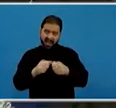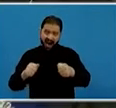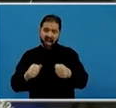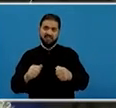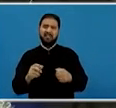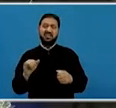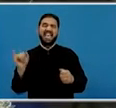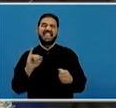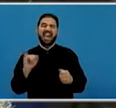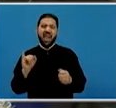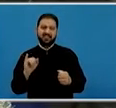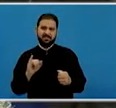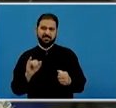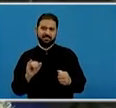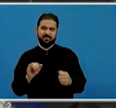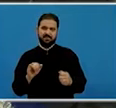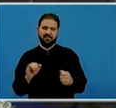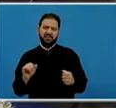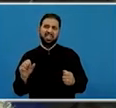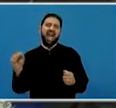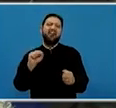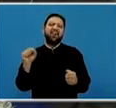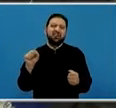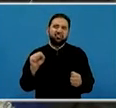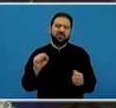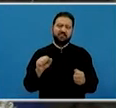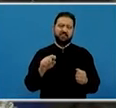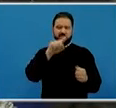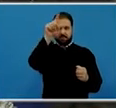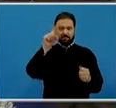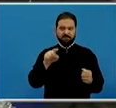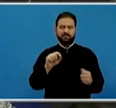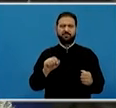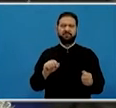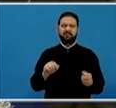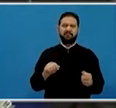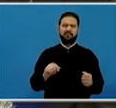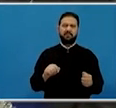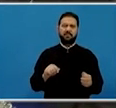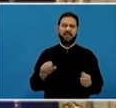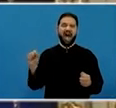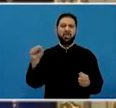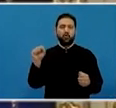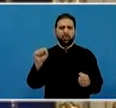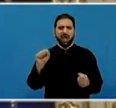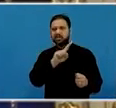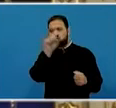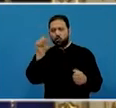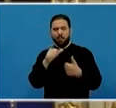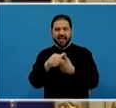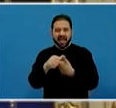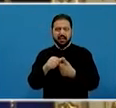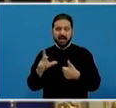de a merge bine firma. O prietenie de afaceri, cum se spune, sau exact. De interes. Da. Există și sunt asociați, nu prieteni. Bineînțeles.